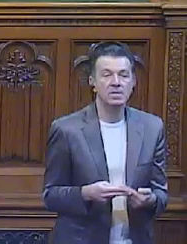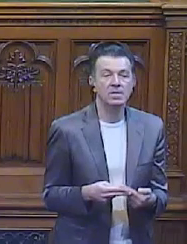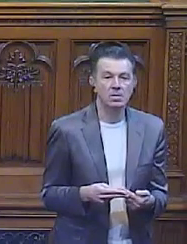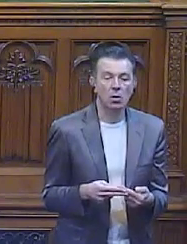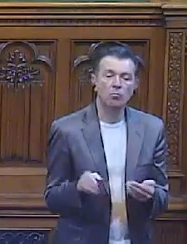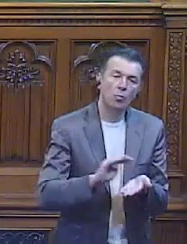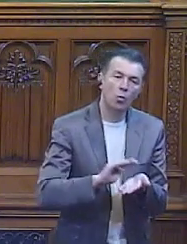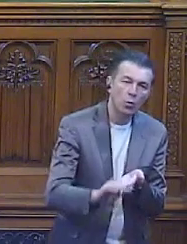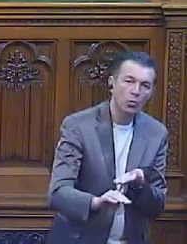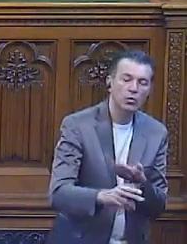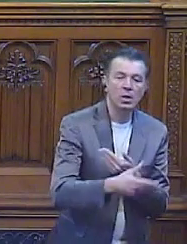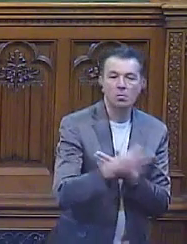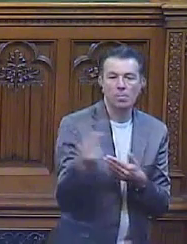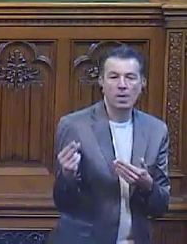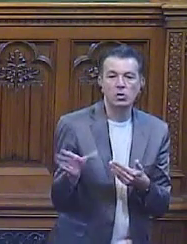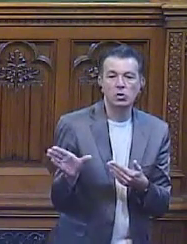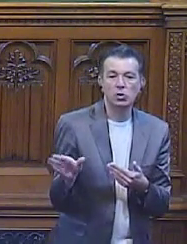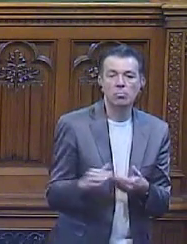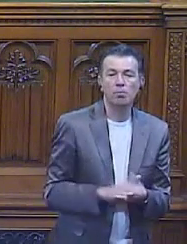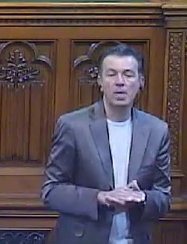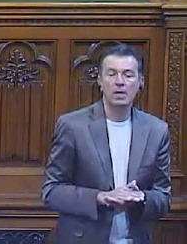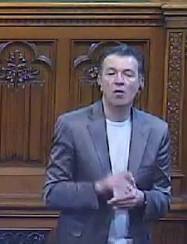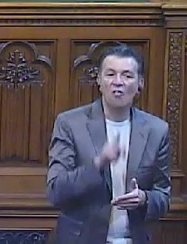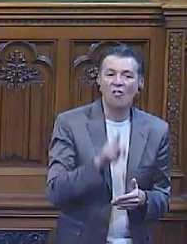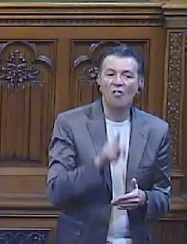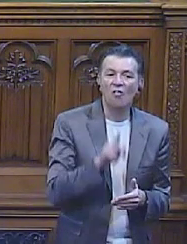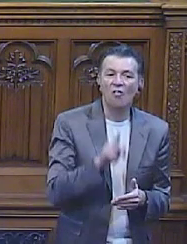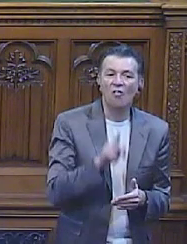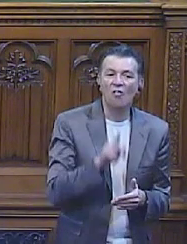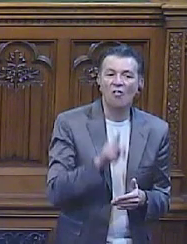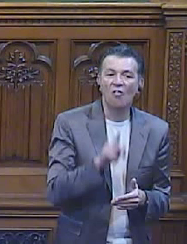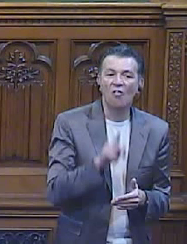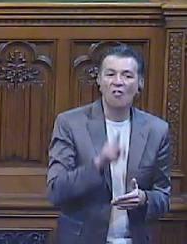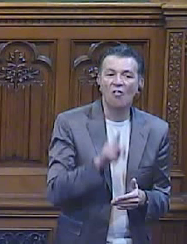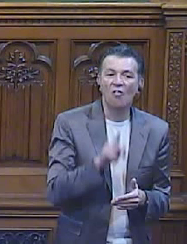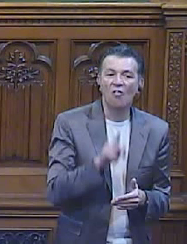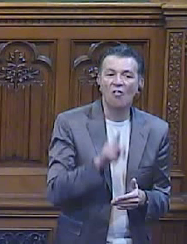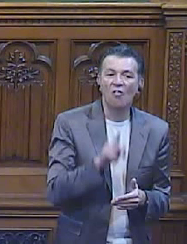mit Rücksicht auf Menschen mit kleineren Einkommen bestehen.